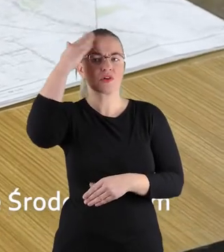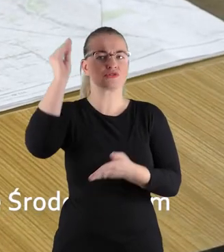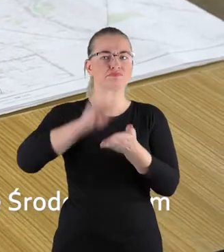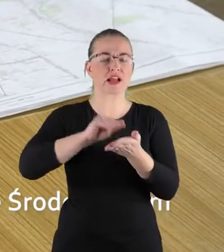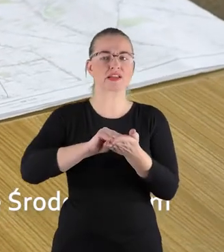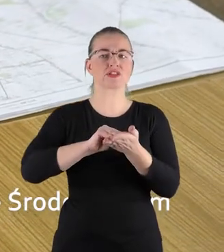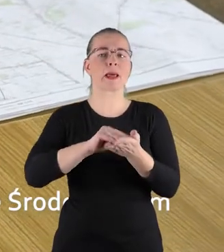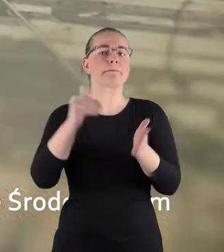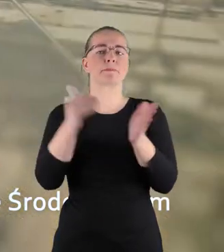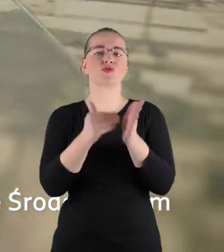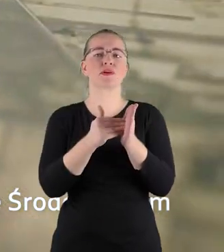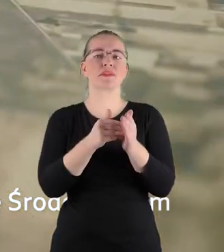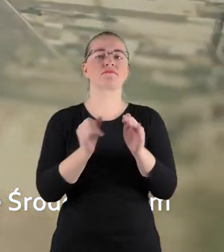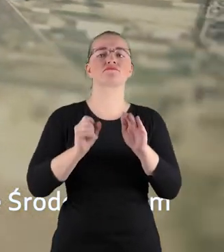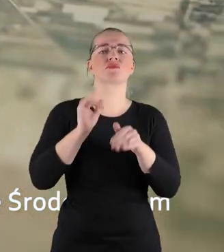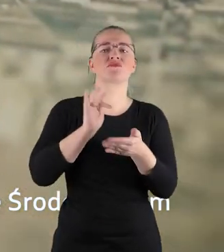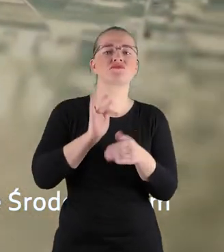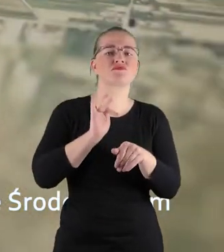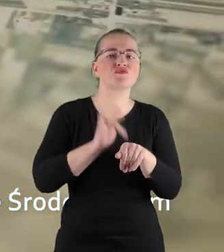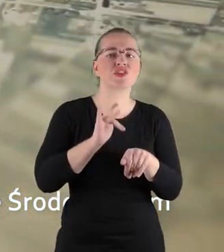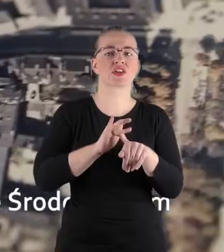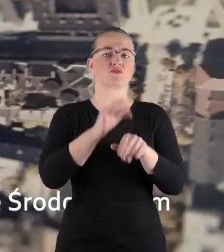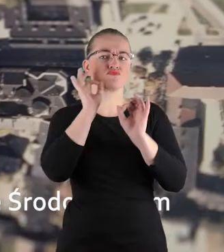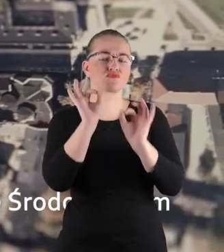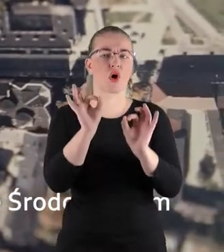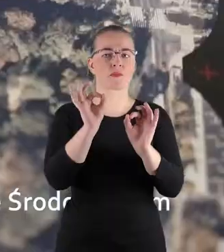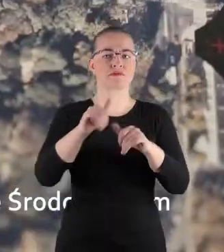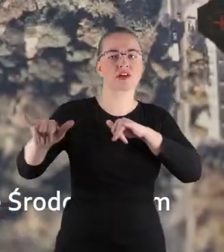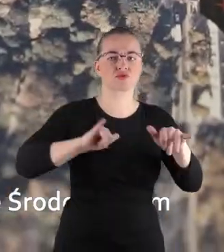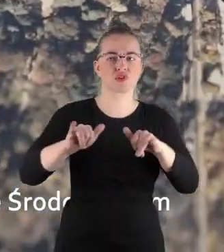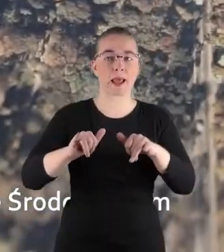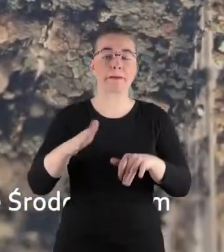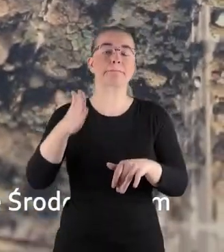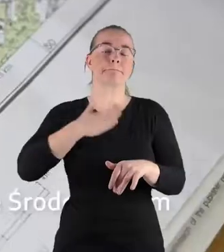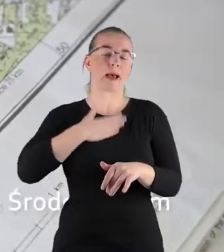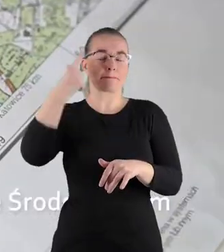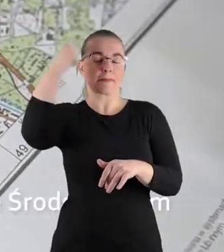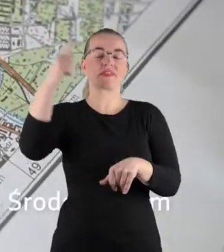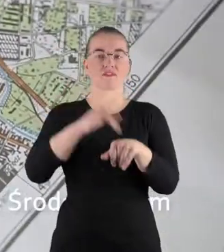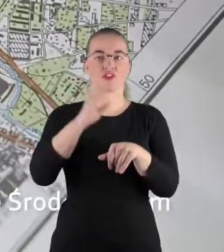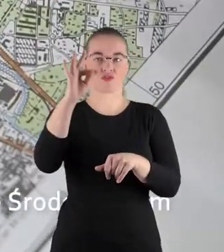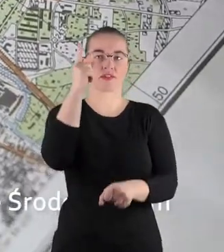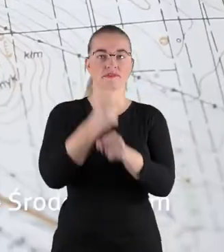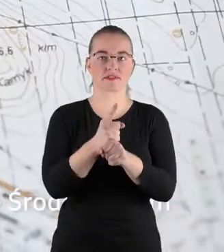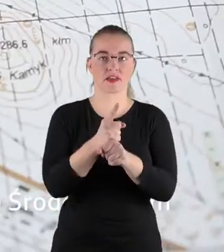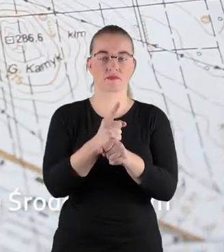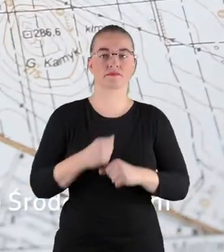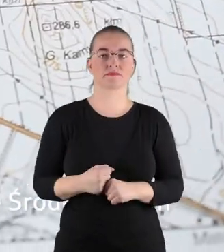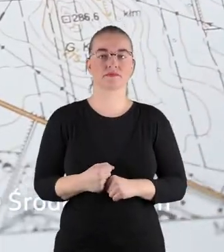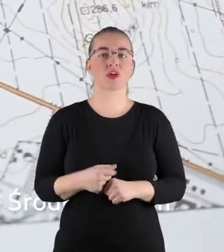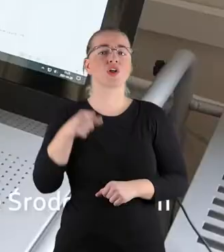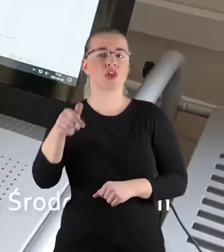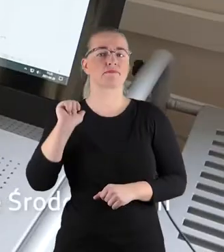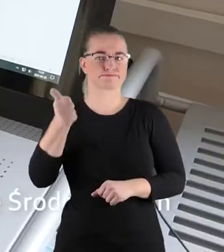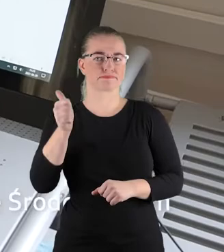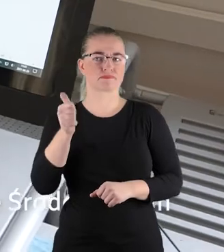praktyczne niezbędne dla skutecznego zarządzania z uwzględnieniem konsekwencji swoich decyzji dla otoczenia. Takie kompetencje to szansa